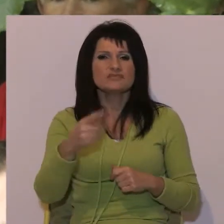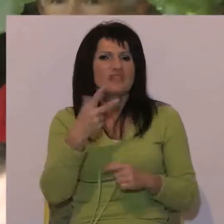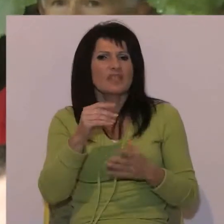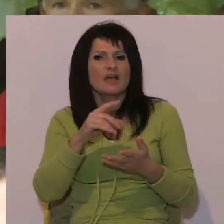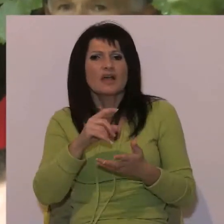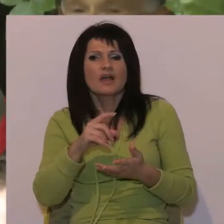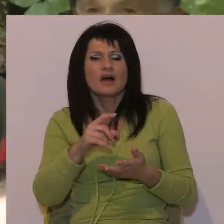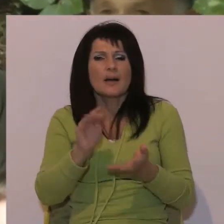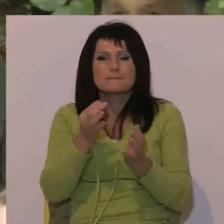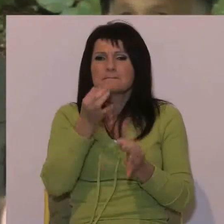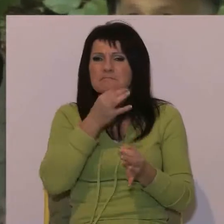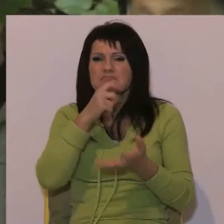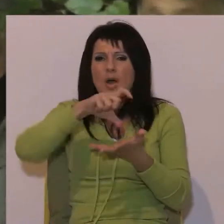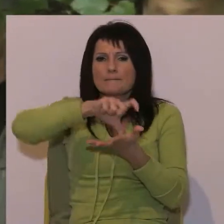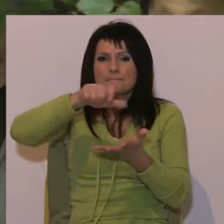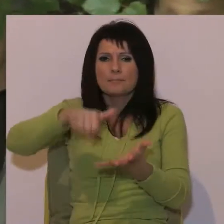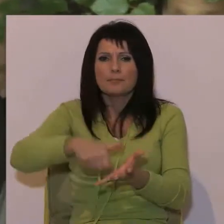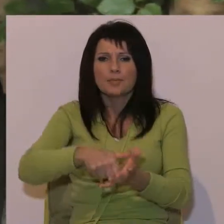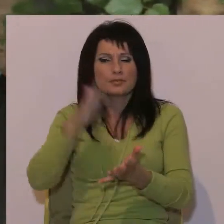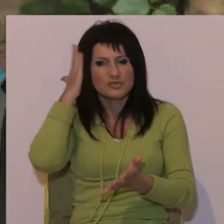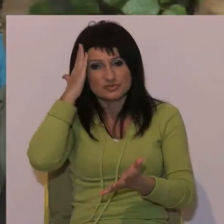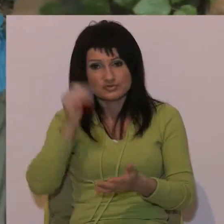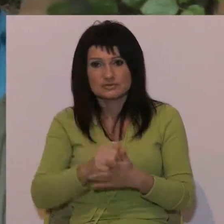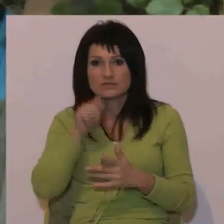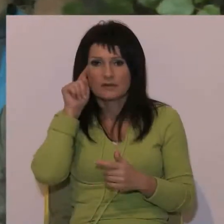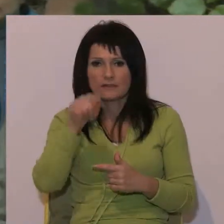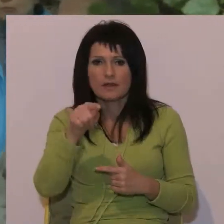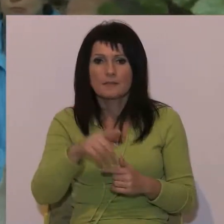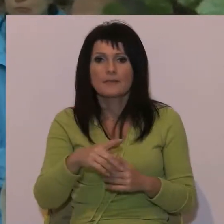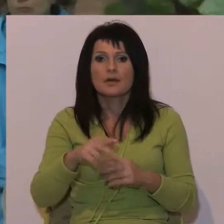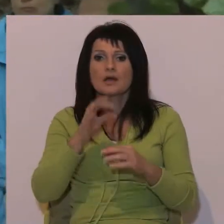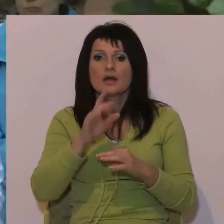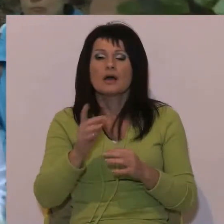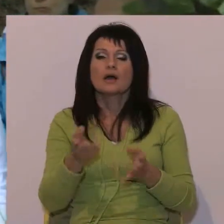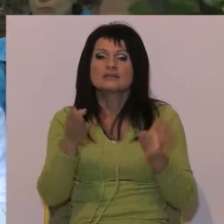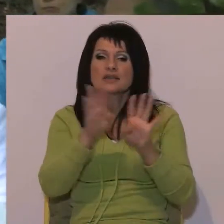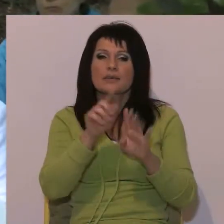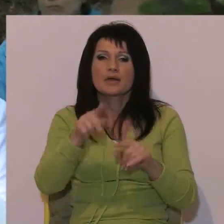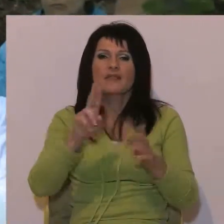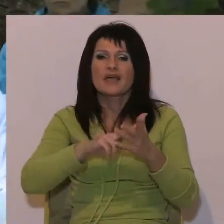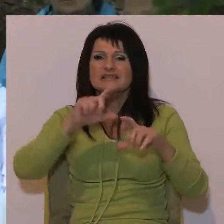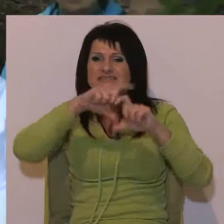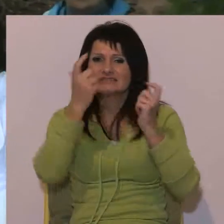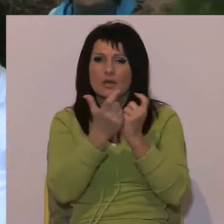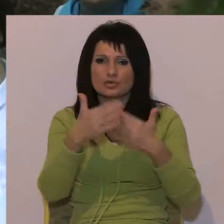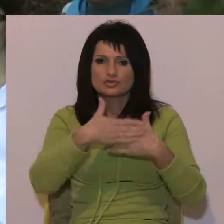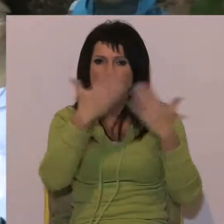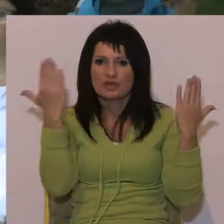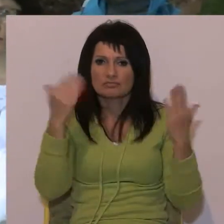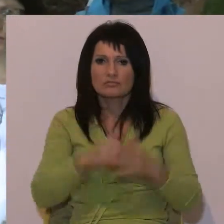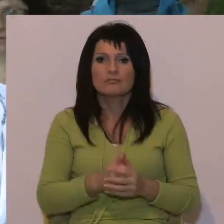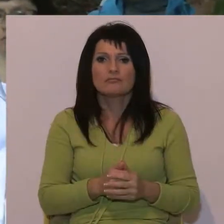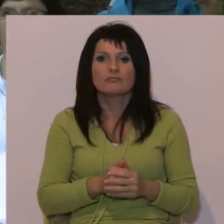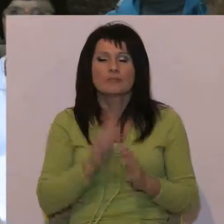niewielkie pomieszczenie, mieszkanko i tam zamykał ją na cały dzień.